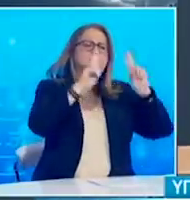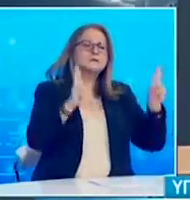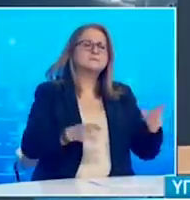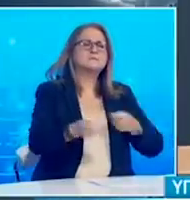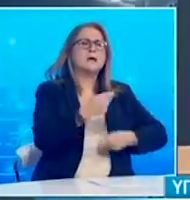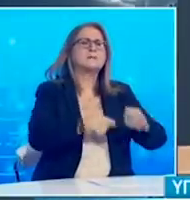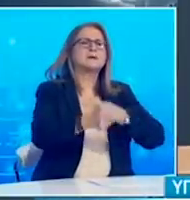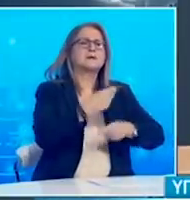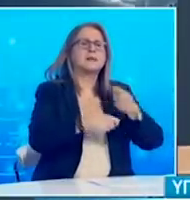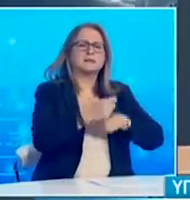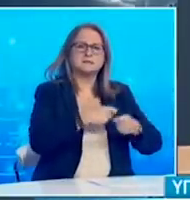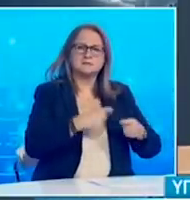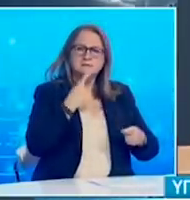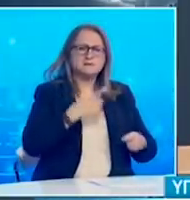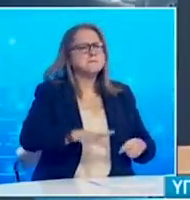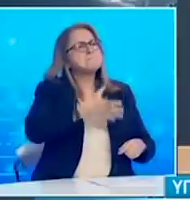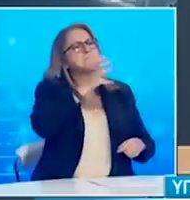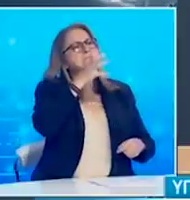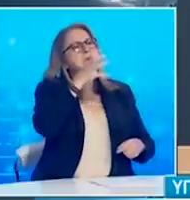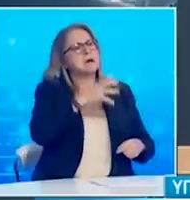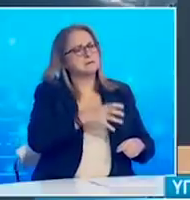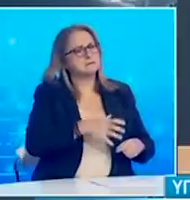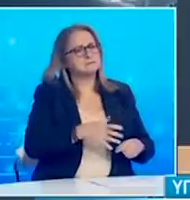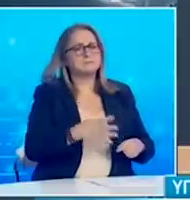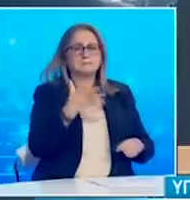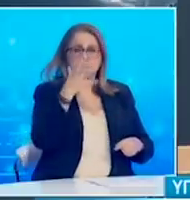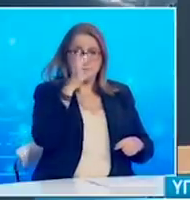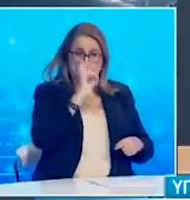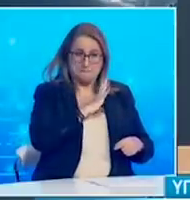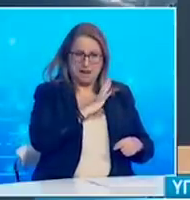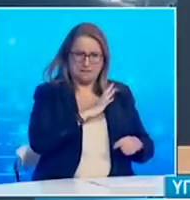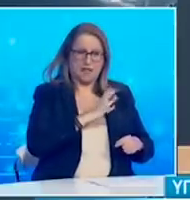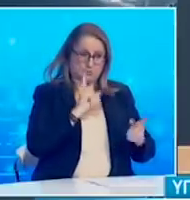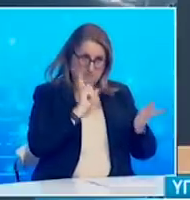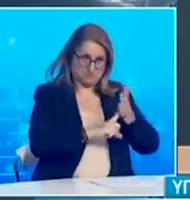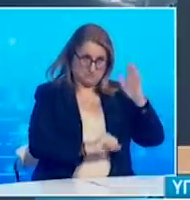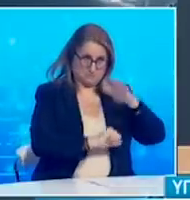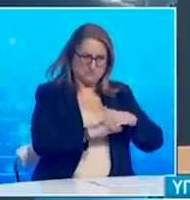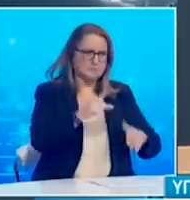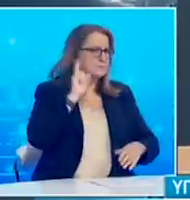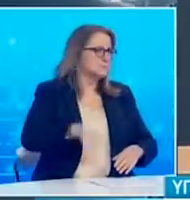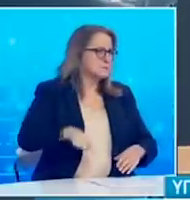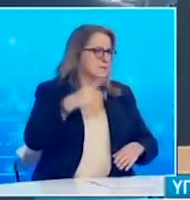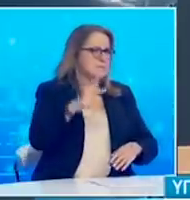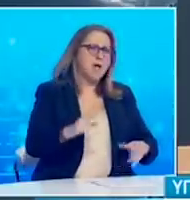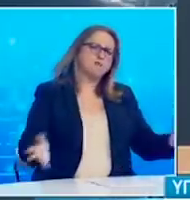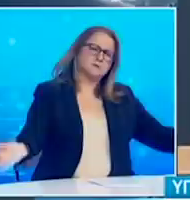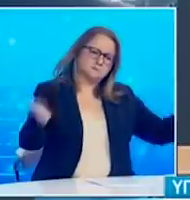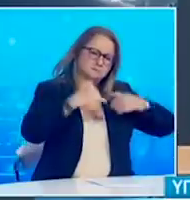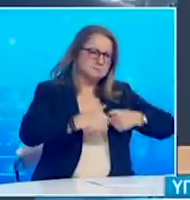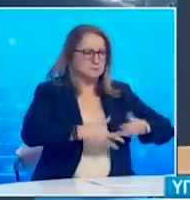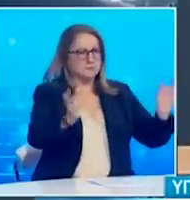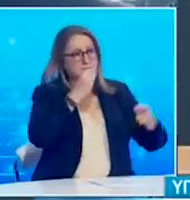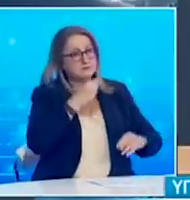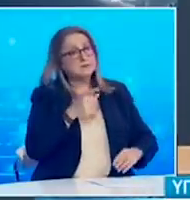έχει τη δυνατότητα να βάλει σε ένα μπαρ 50 άτομα και βάζει 200 μέσα, δεν υπάρχει θέμα κοινωνικής και ατομικής